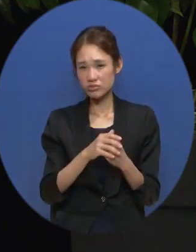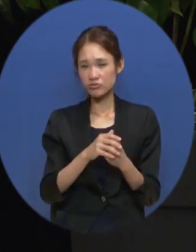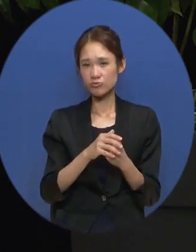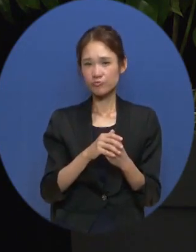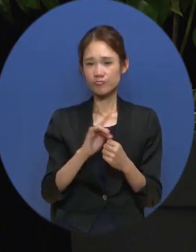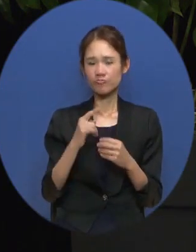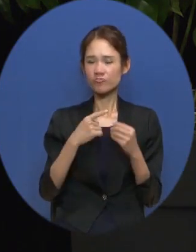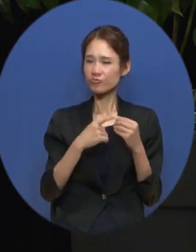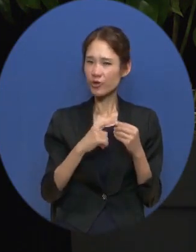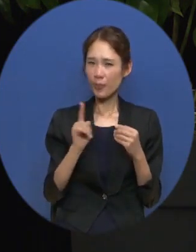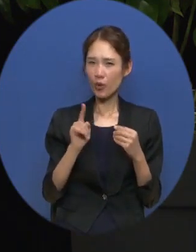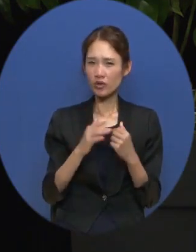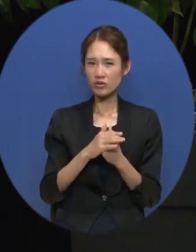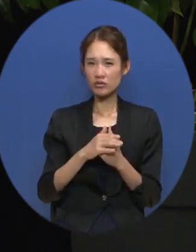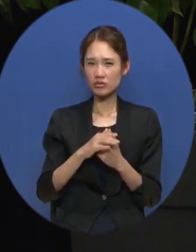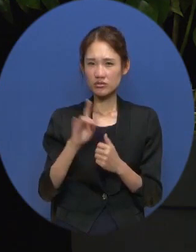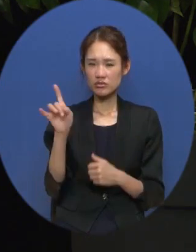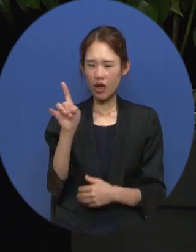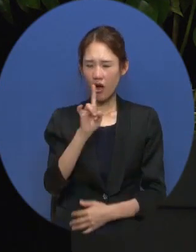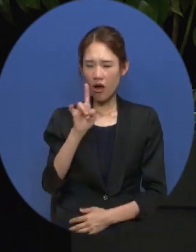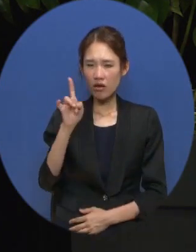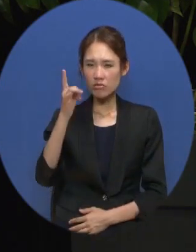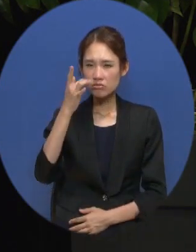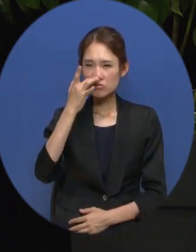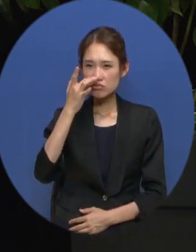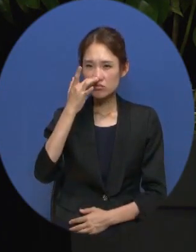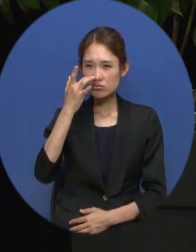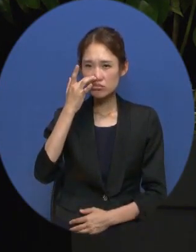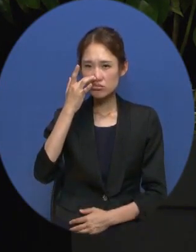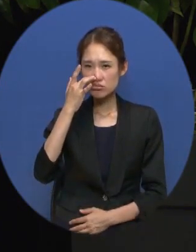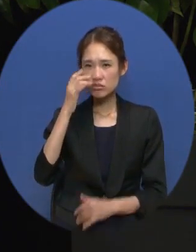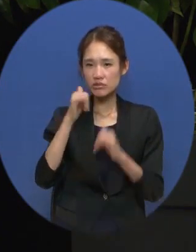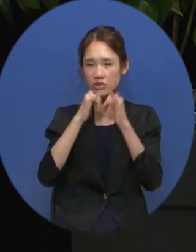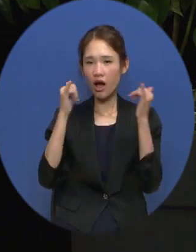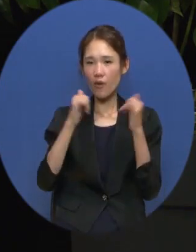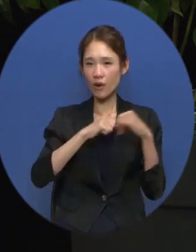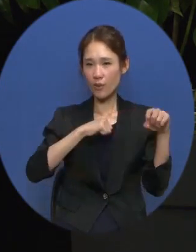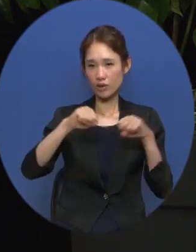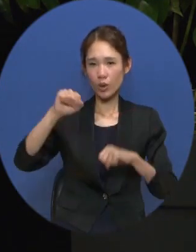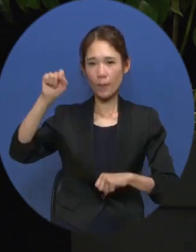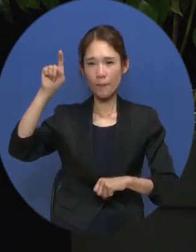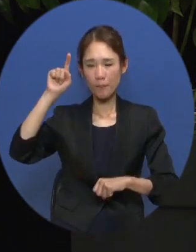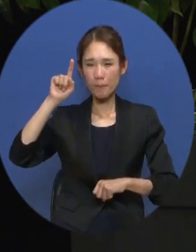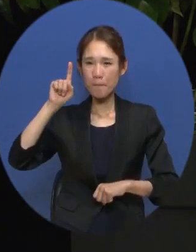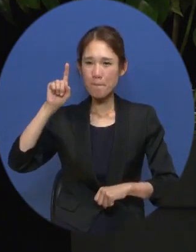그분들은 일단은 백지 상태이시잖아요. 네. 사회생활에 있어서 백지 상태이기 때문에